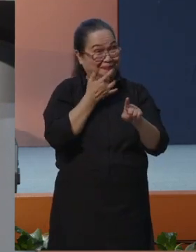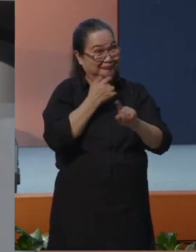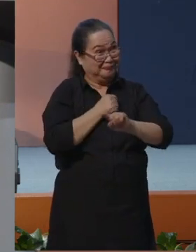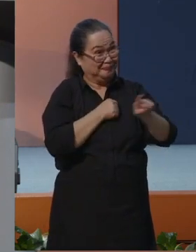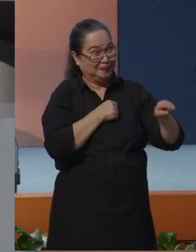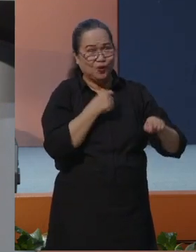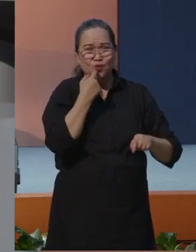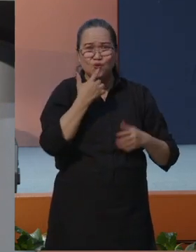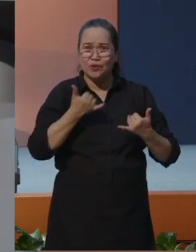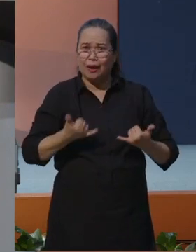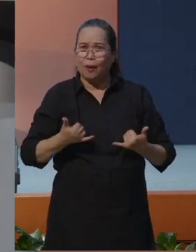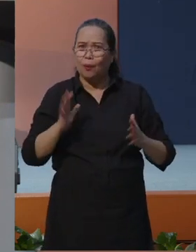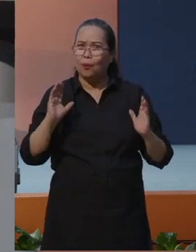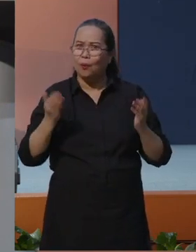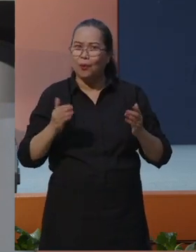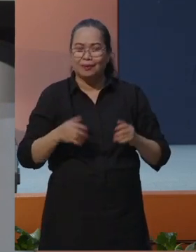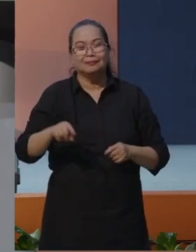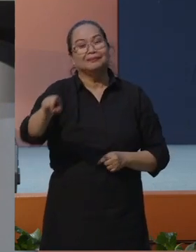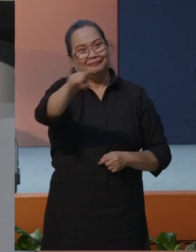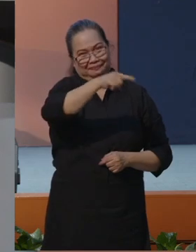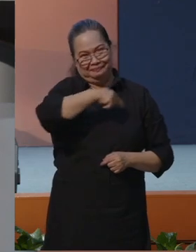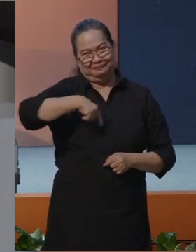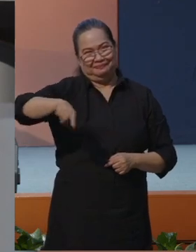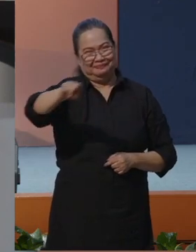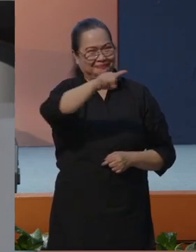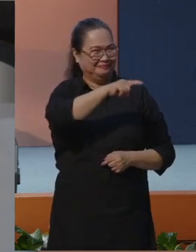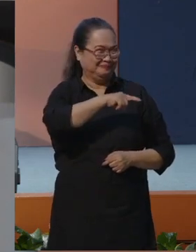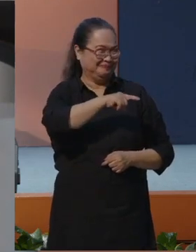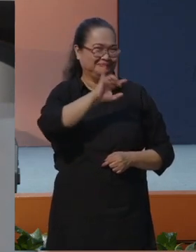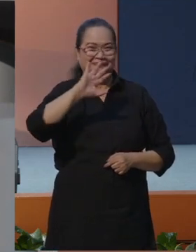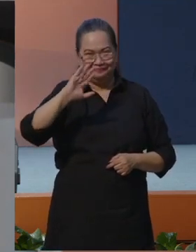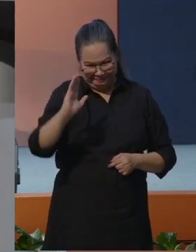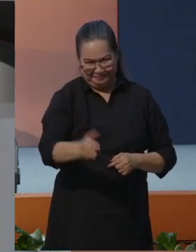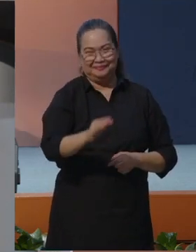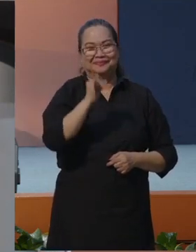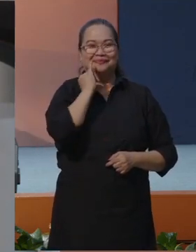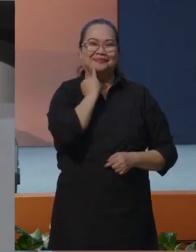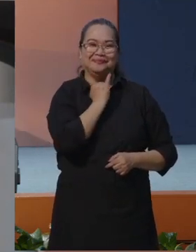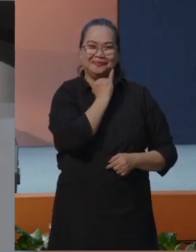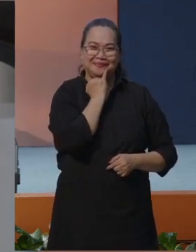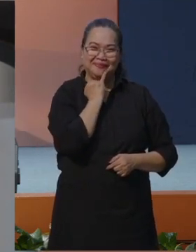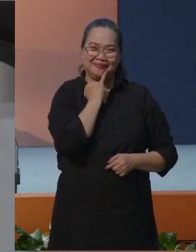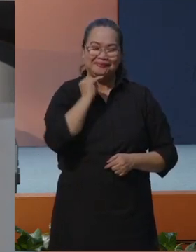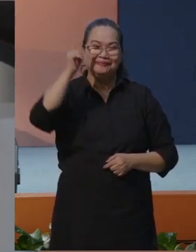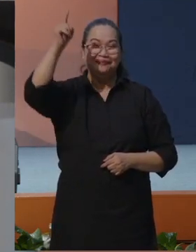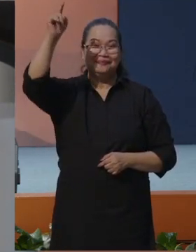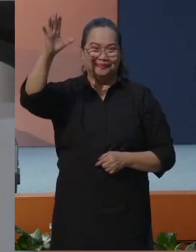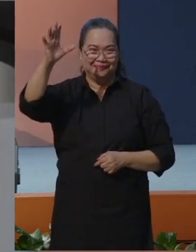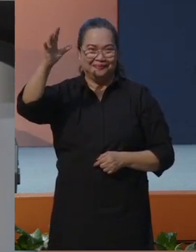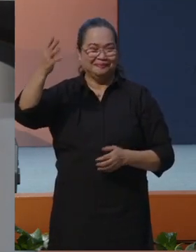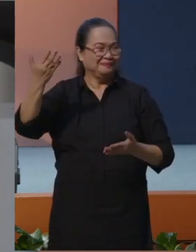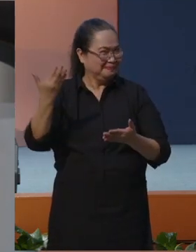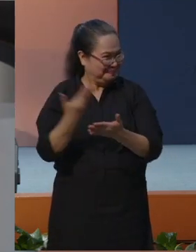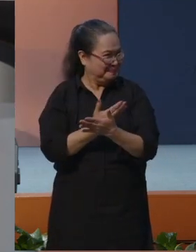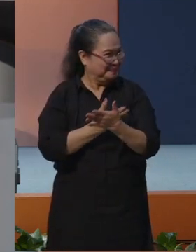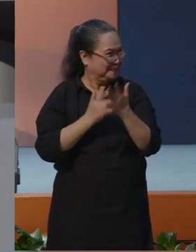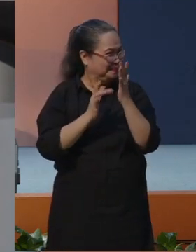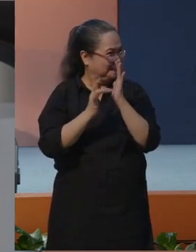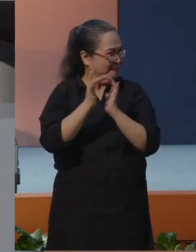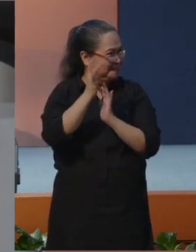ngayon? Tayo po yun. Napapailalim tayo sa bagong Joshua, si